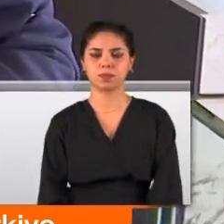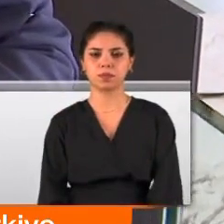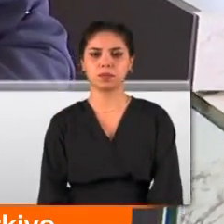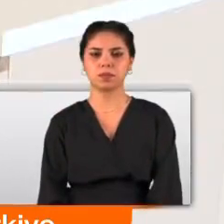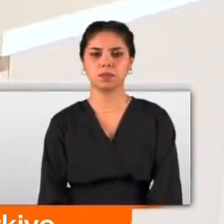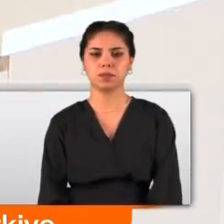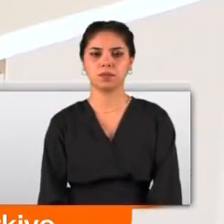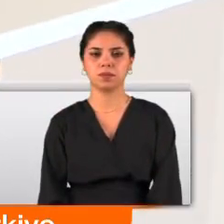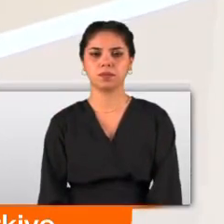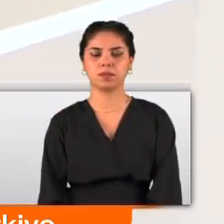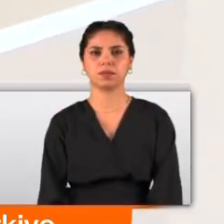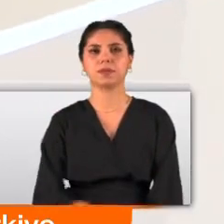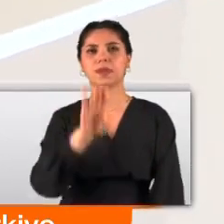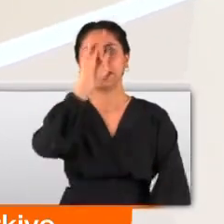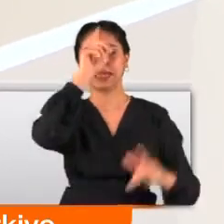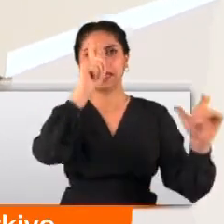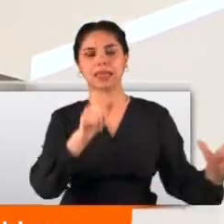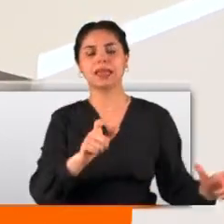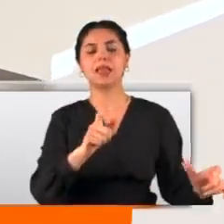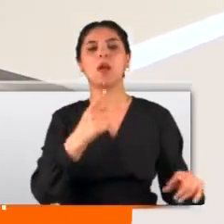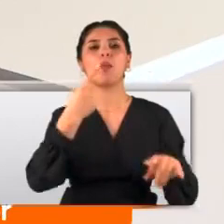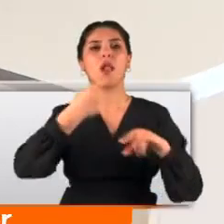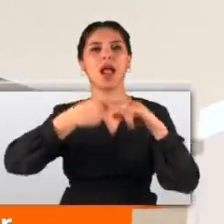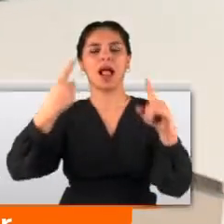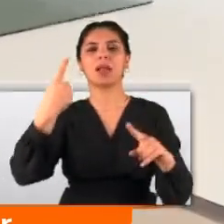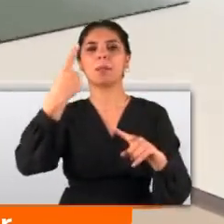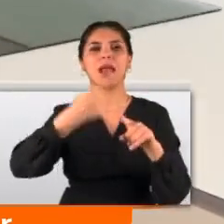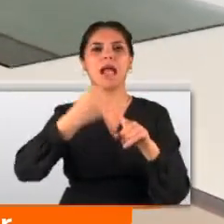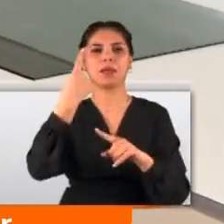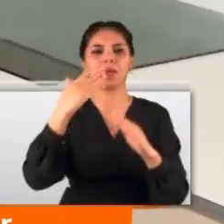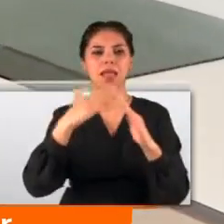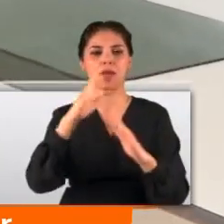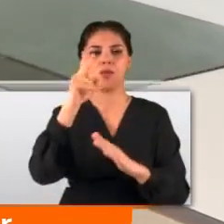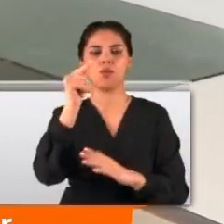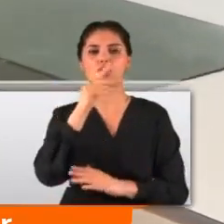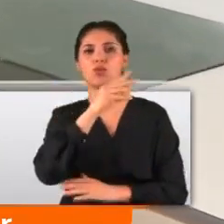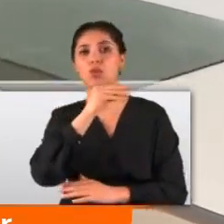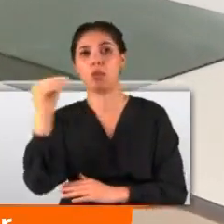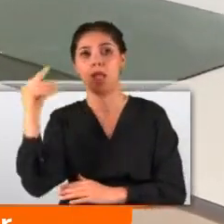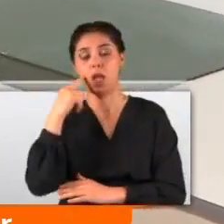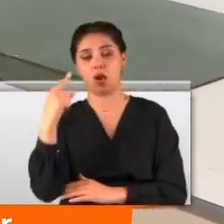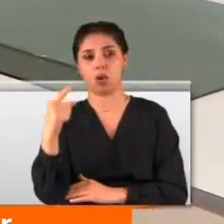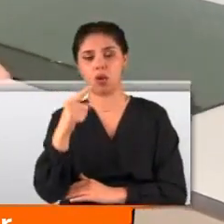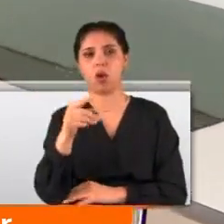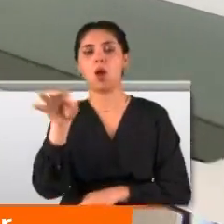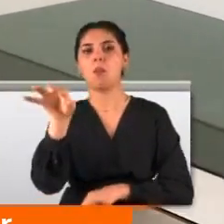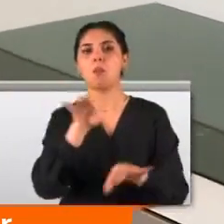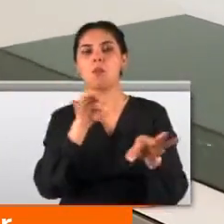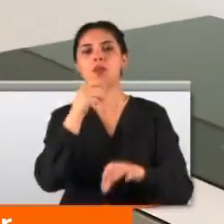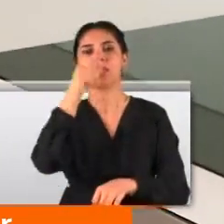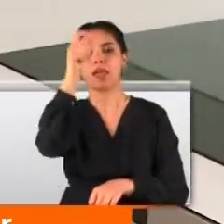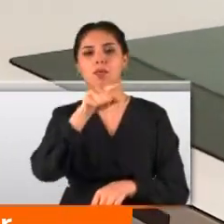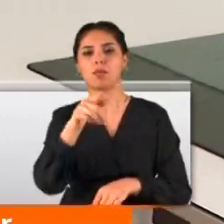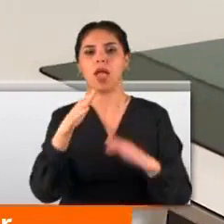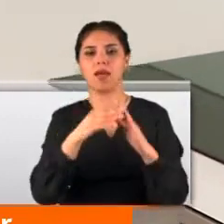alışveriş yapılmalı. İstanbul Halkada'da 1+1 bu dairenin fiyatı 3,5 milyon lira. Ancak müteahhit bu